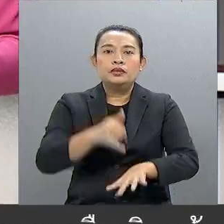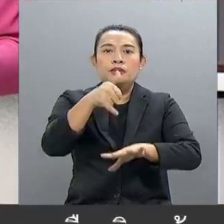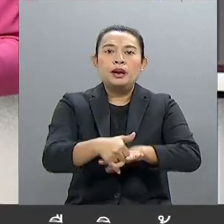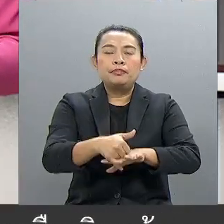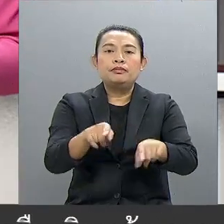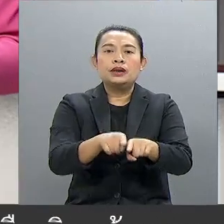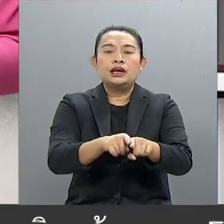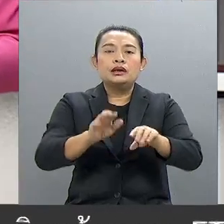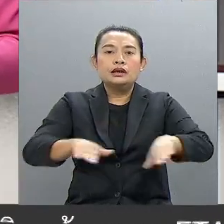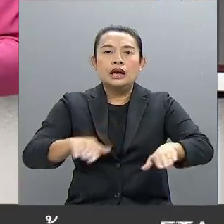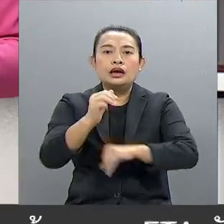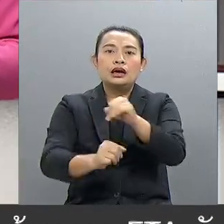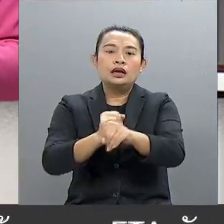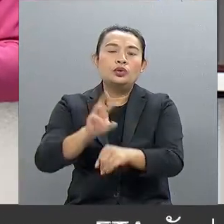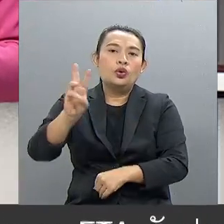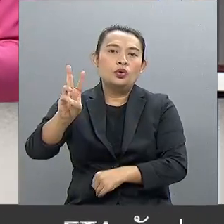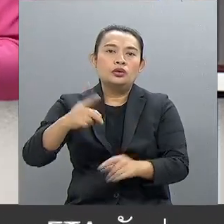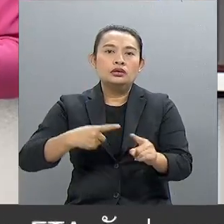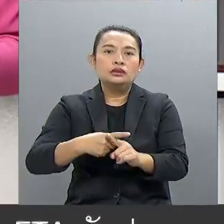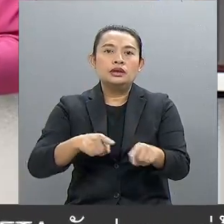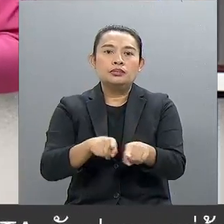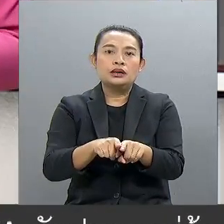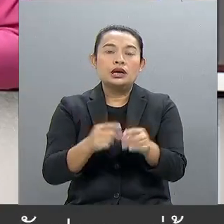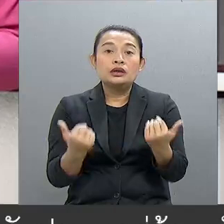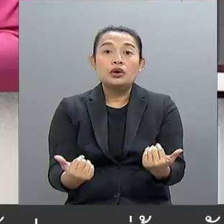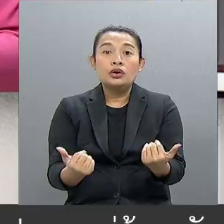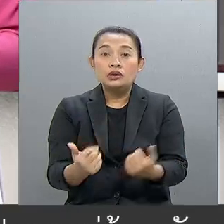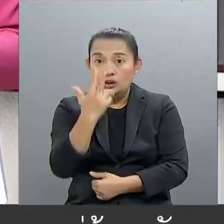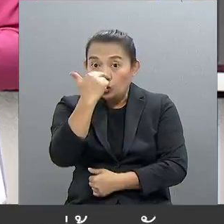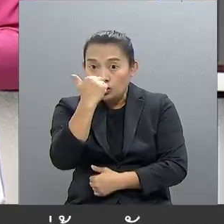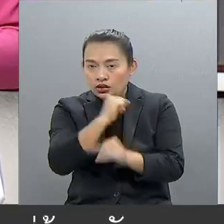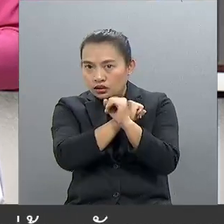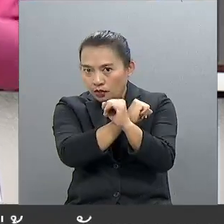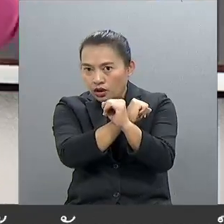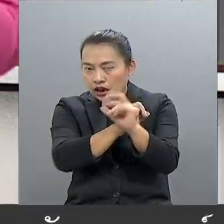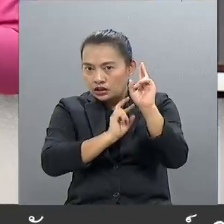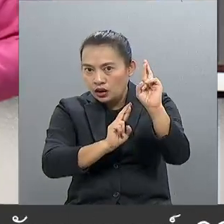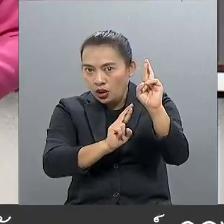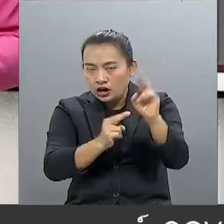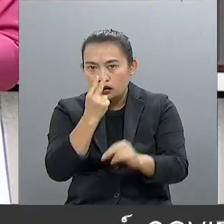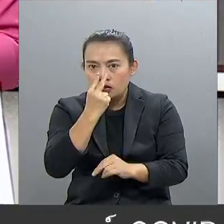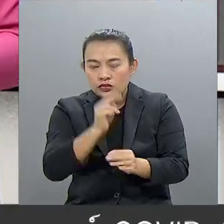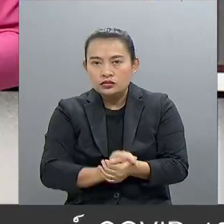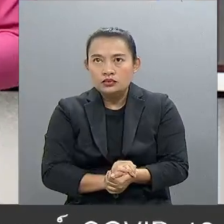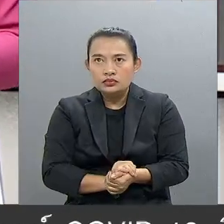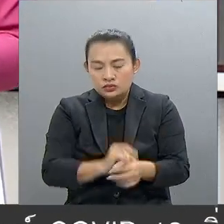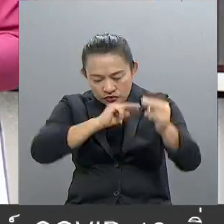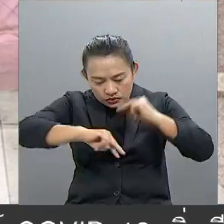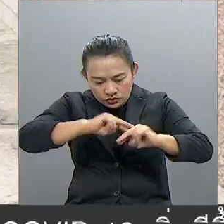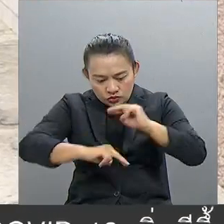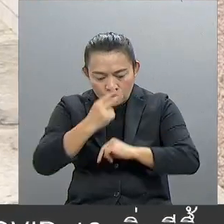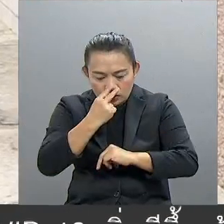นะคะบาดเจ็บเหมือนกันตอนนี้ต้องระวังเลยทีเดียวนะคะไปตรวจสอบฝาท่อกันหน่อยก็ดีนะคะหน่วยงานท้องถิ่นเอาไปดูเหตุการณ์นี้กันค่ะ